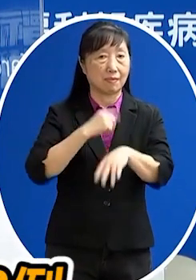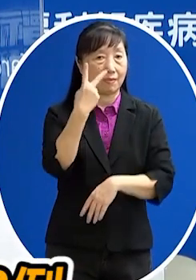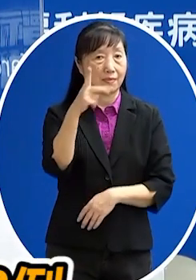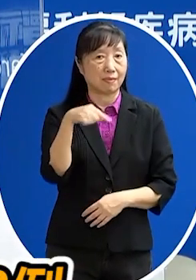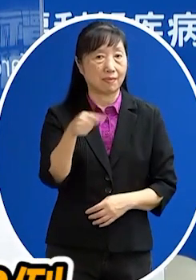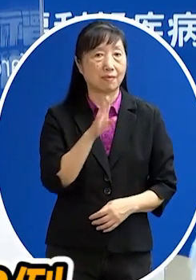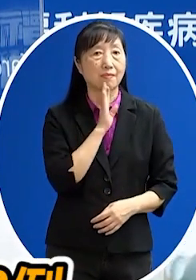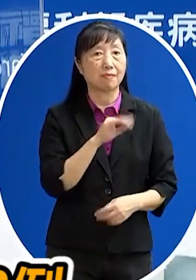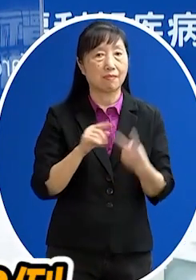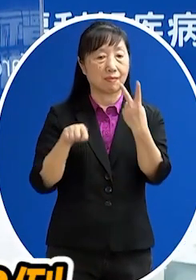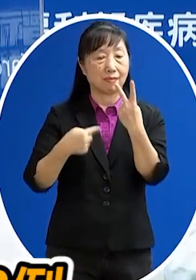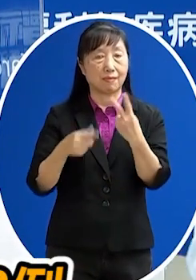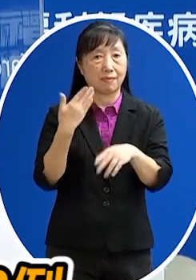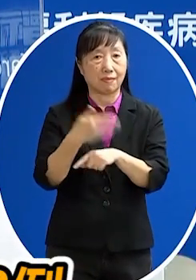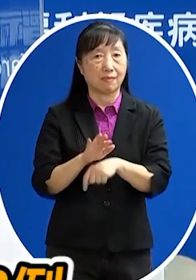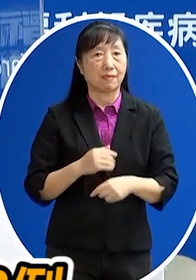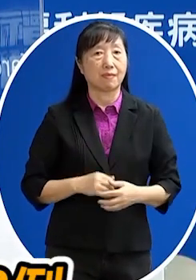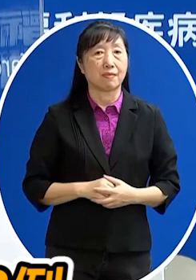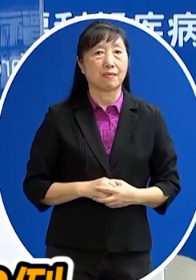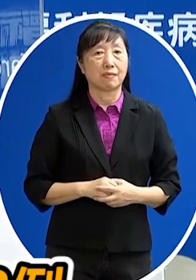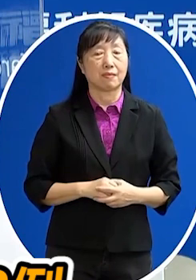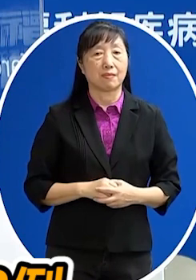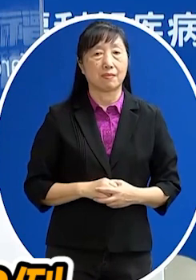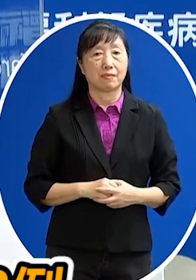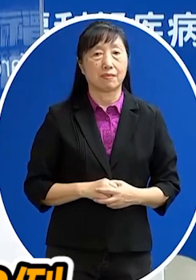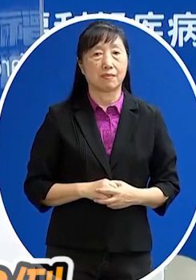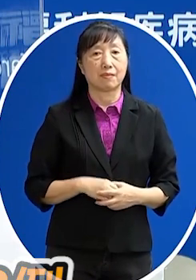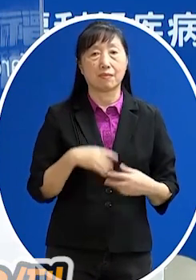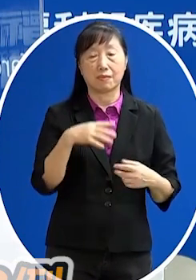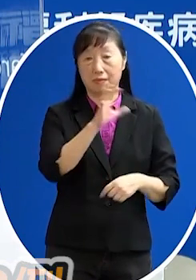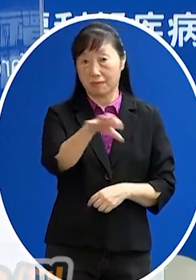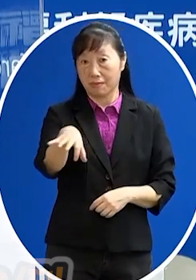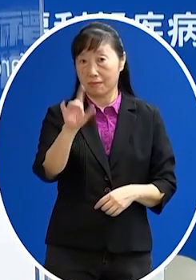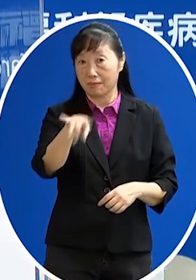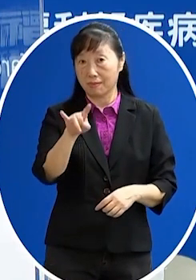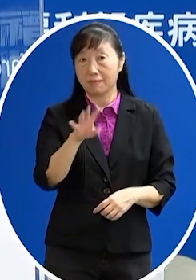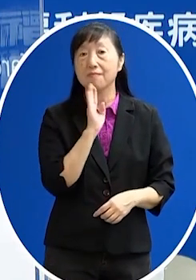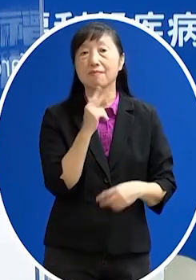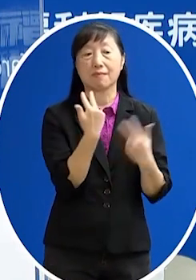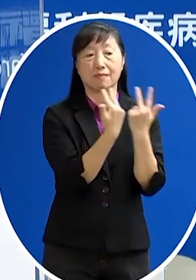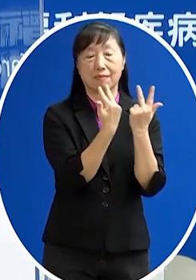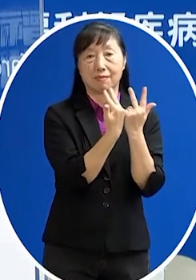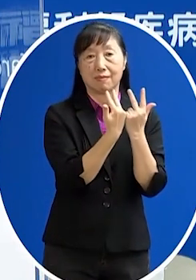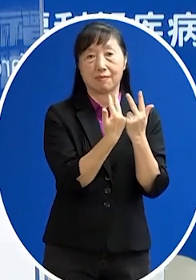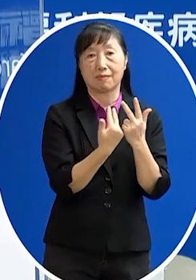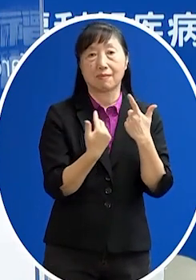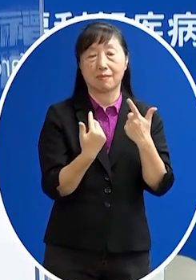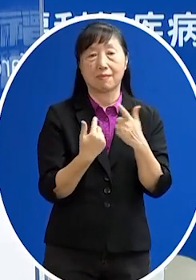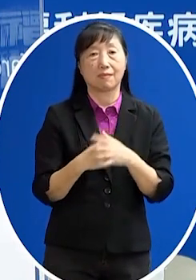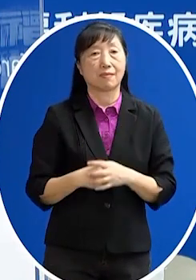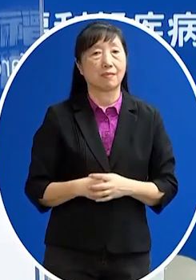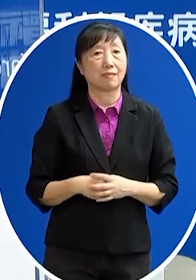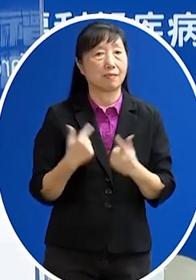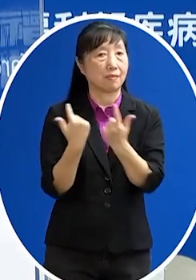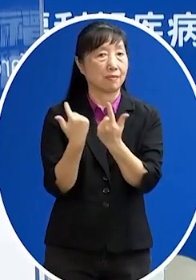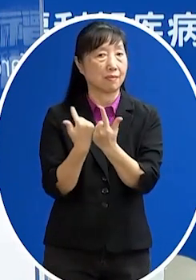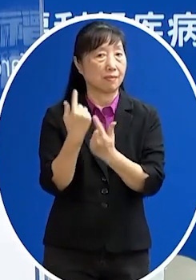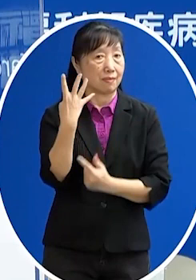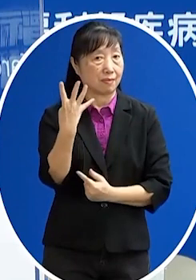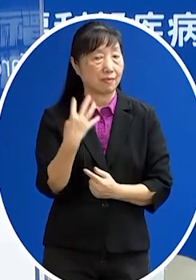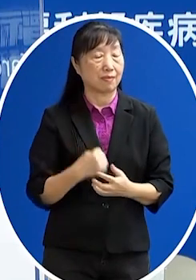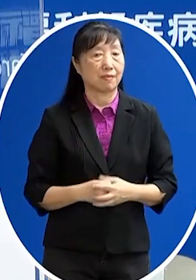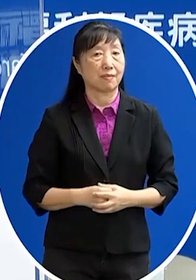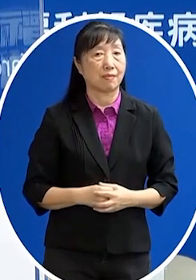2例，那有2例死亡的个案。那居住的县市，哈，新北市，哈，有6，那台北市